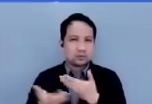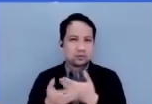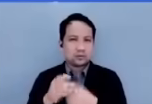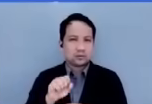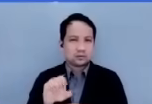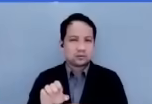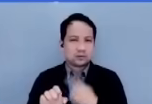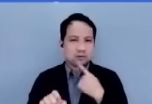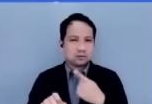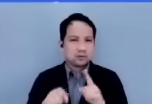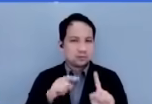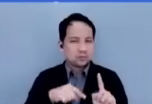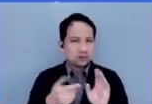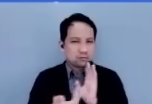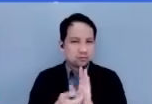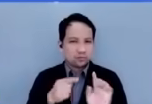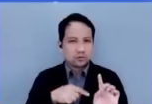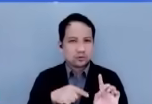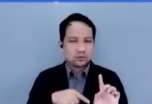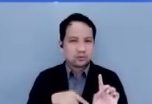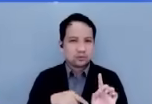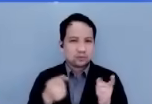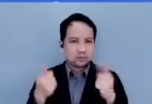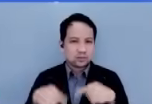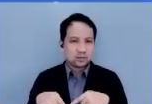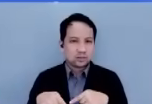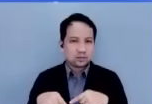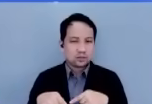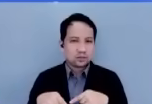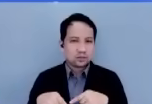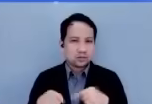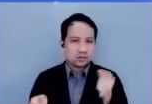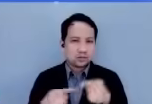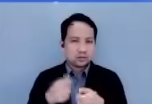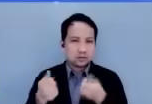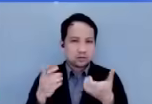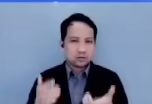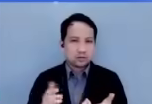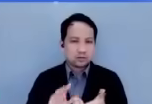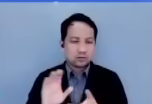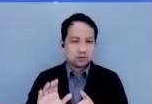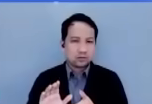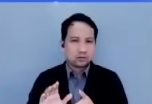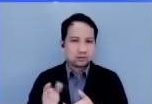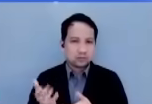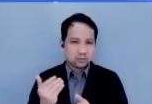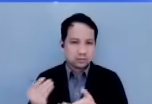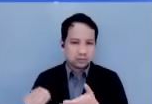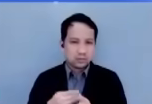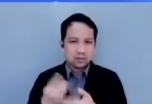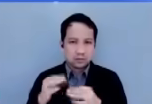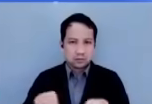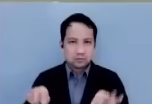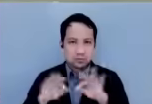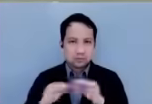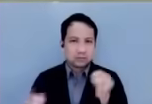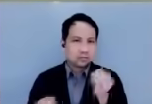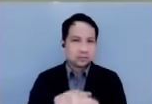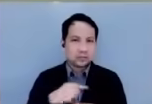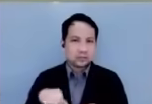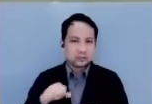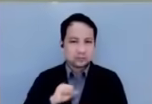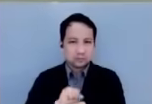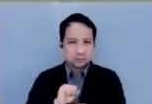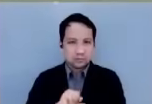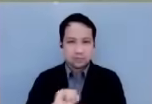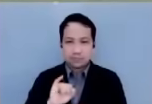Kung mapatunayang may sala, posible siyang maharap sa kasong administratibo at extortion. Pwede rin siyang matanggal sa trabaho. Kung